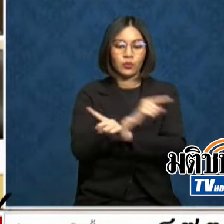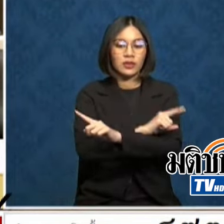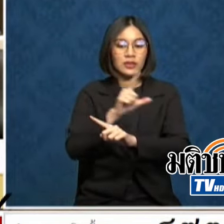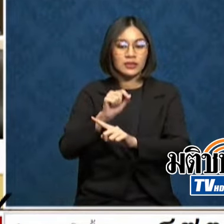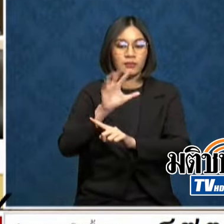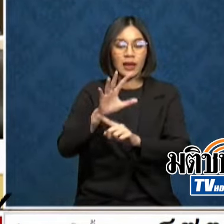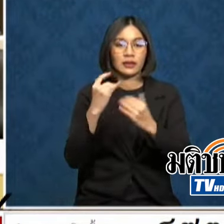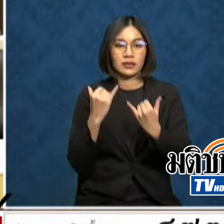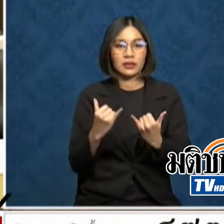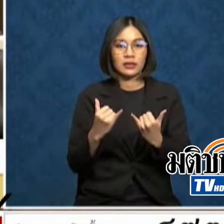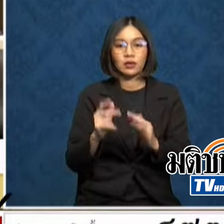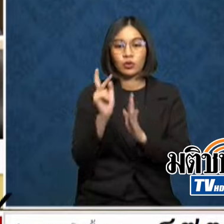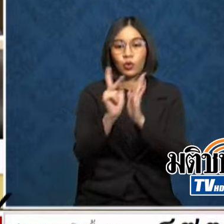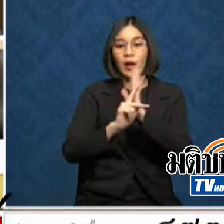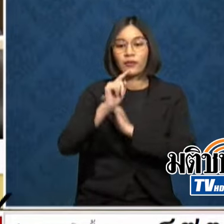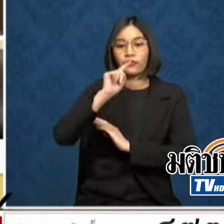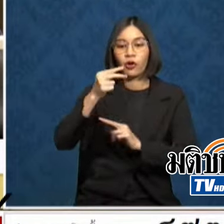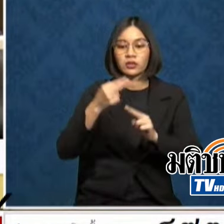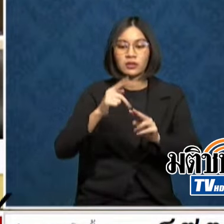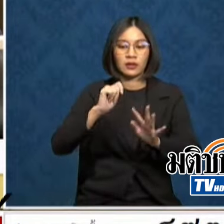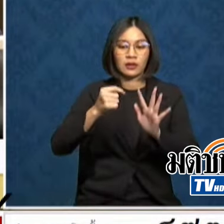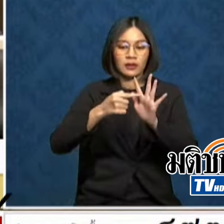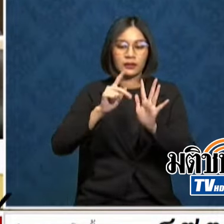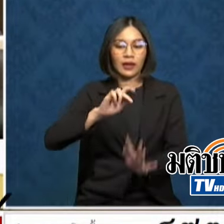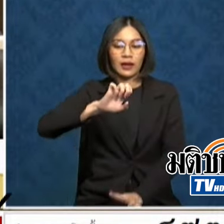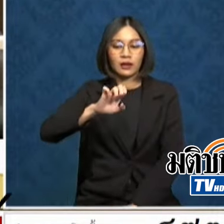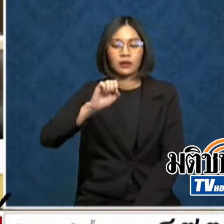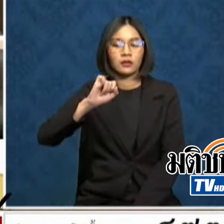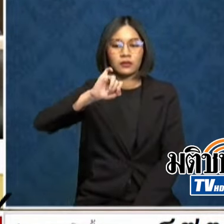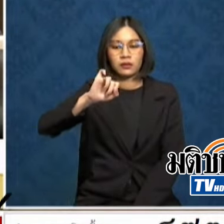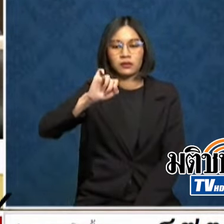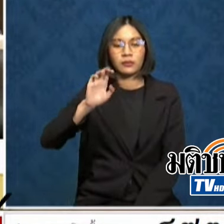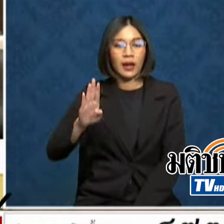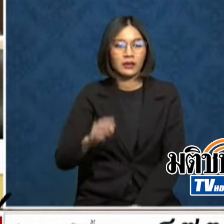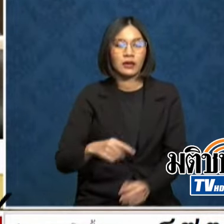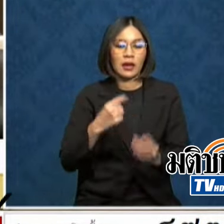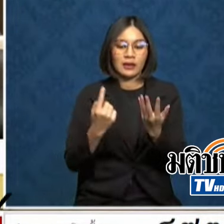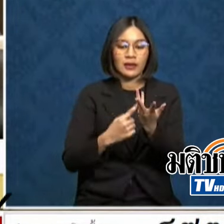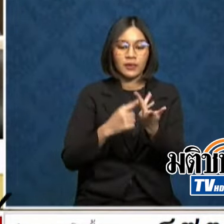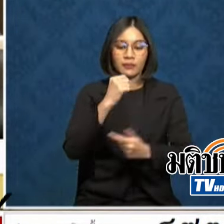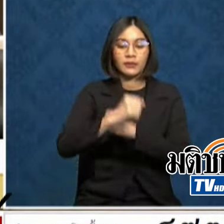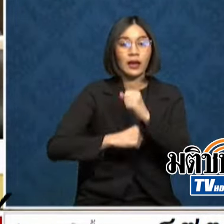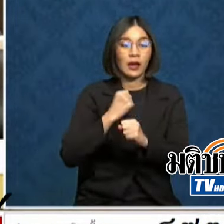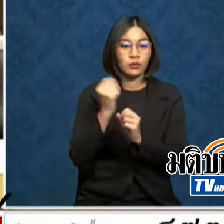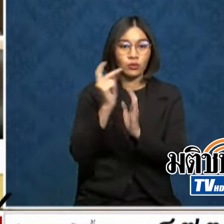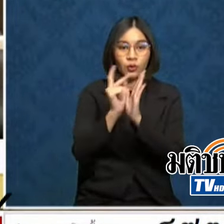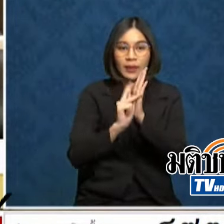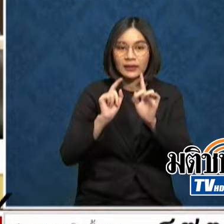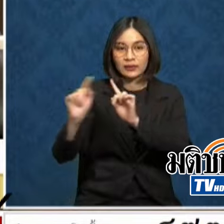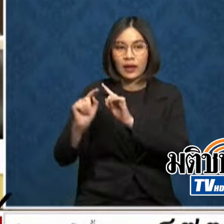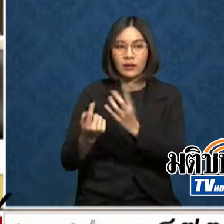ครับคดีตากใบประเด็นมีอยู่ว่าการนับอายุความนะครับต้อง